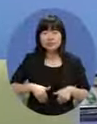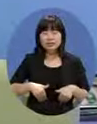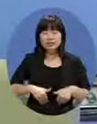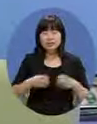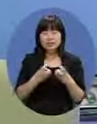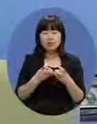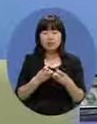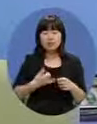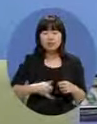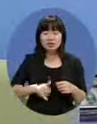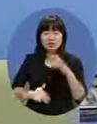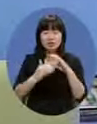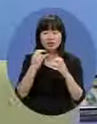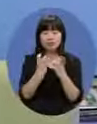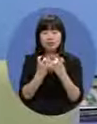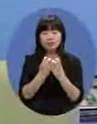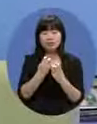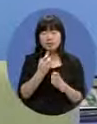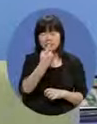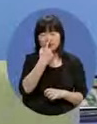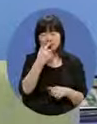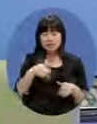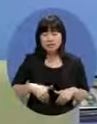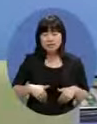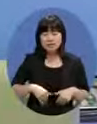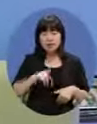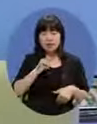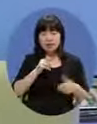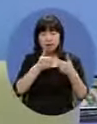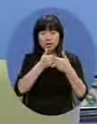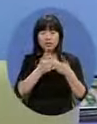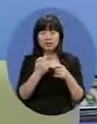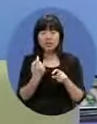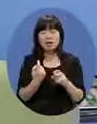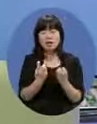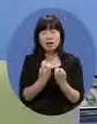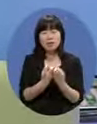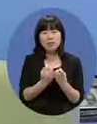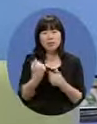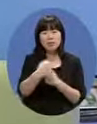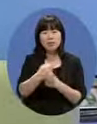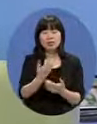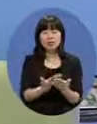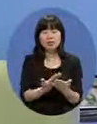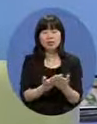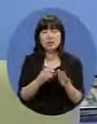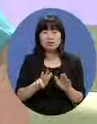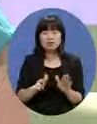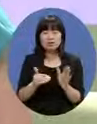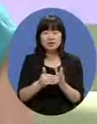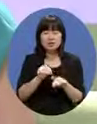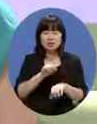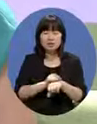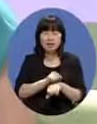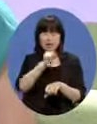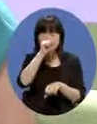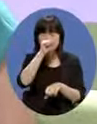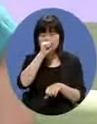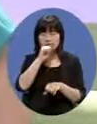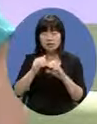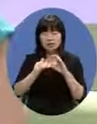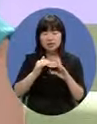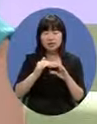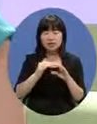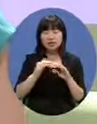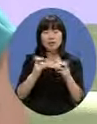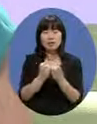어떻게 이 아이와 소통하는 법을 좀 익혀나가야 될지 말대꾸 대처하는 법? 뭐 이런 거 알려주세요. 우리가 이제 가장 좋은 의사소통 형태는